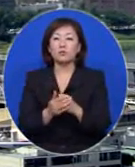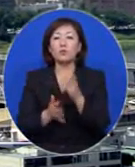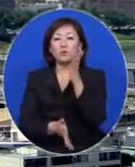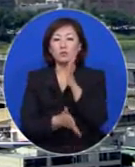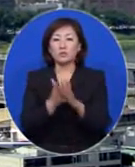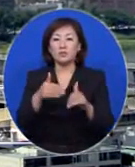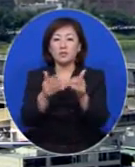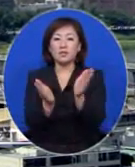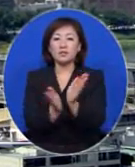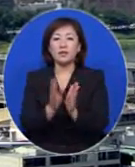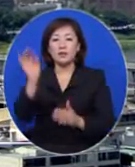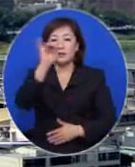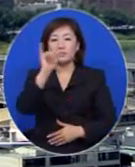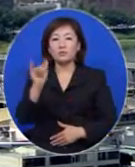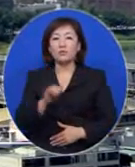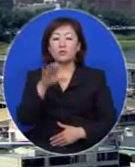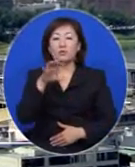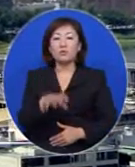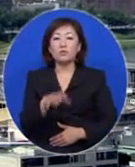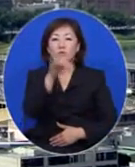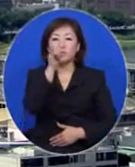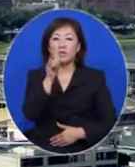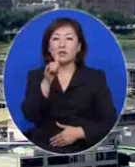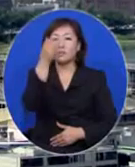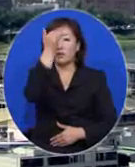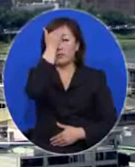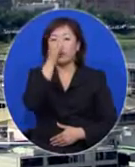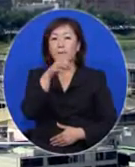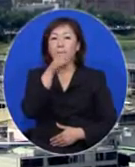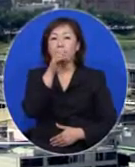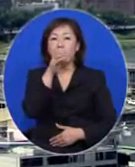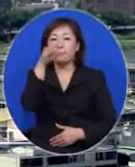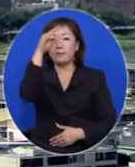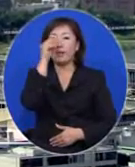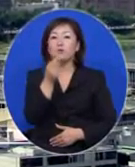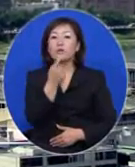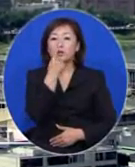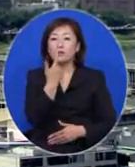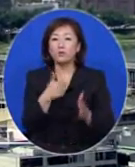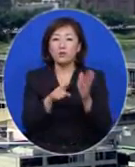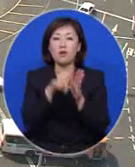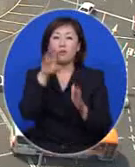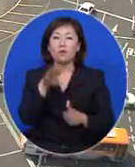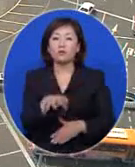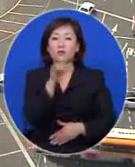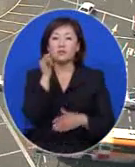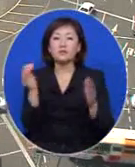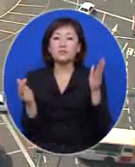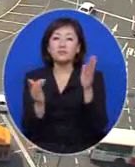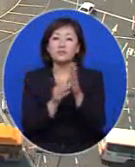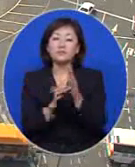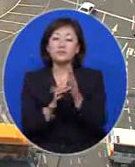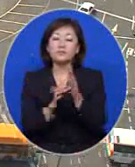신호체계가 전국적인 벤치마킹 대상이 되고 있습니다. 보도에 김익현 기자입니다.